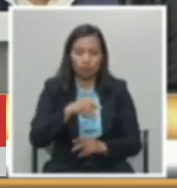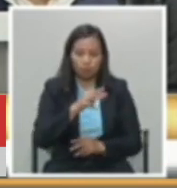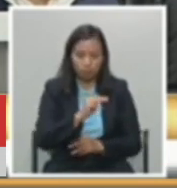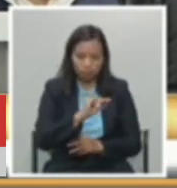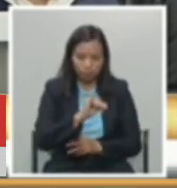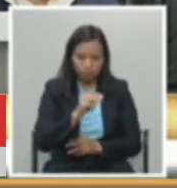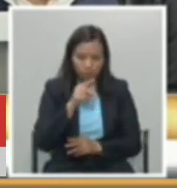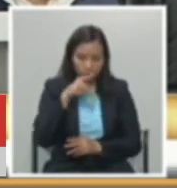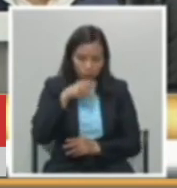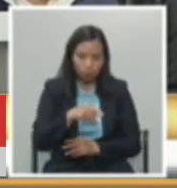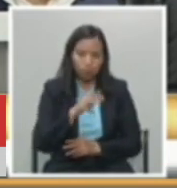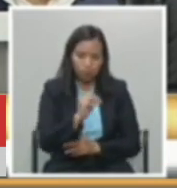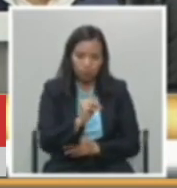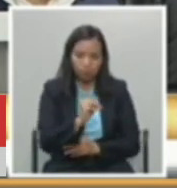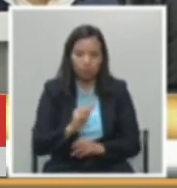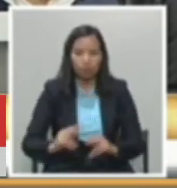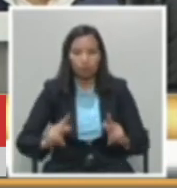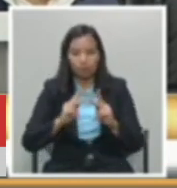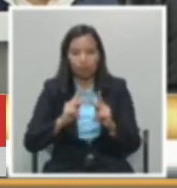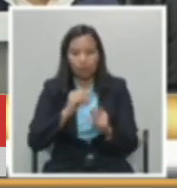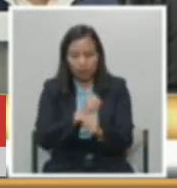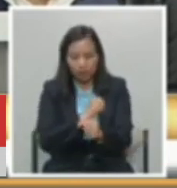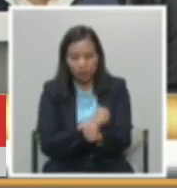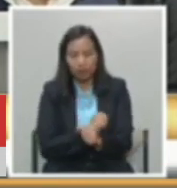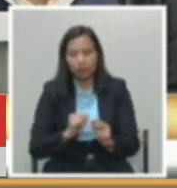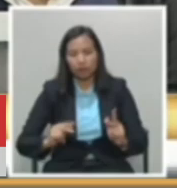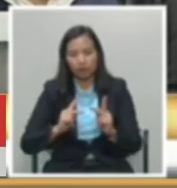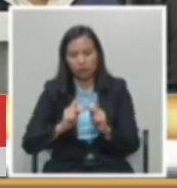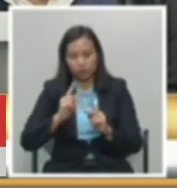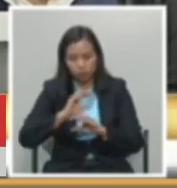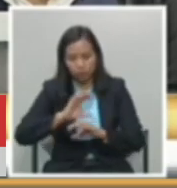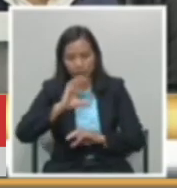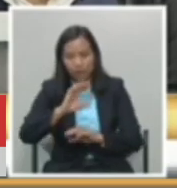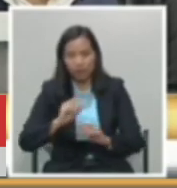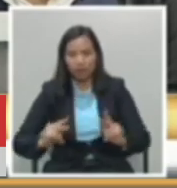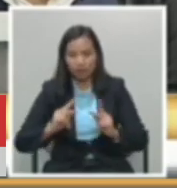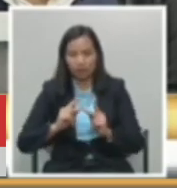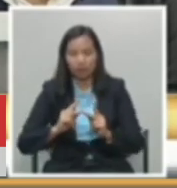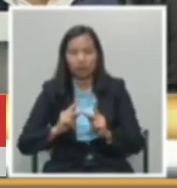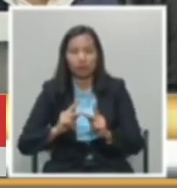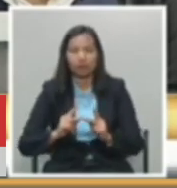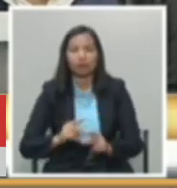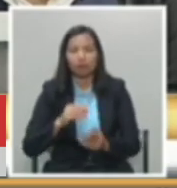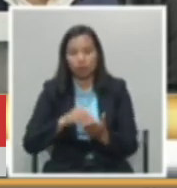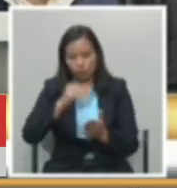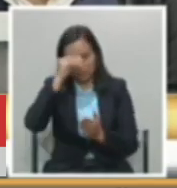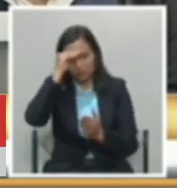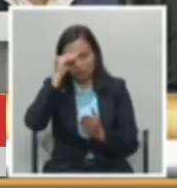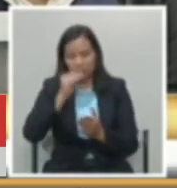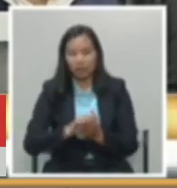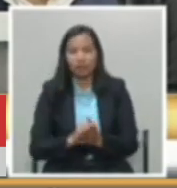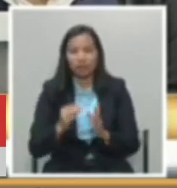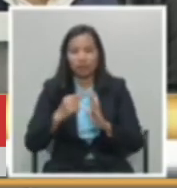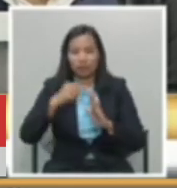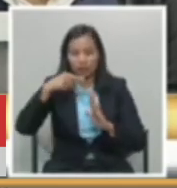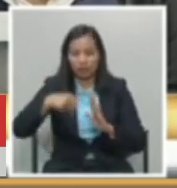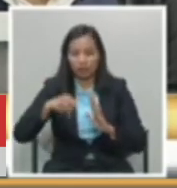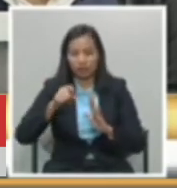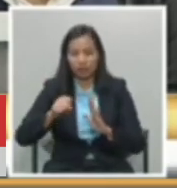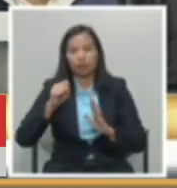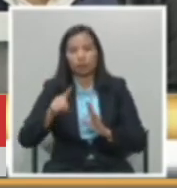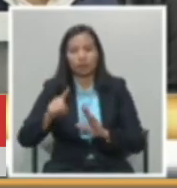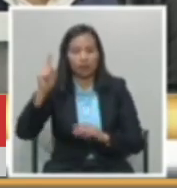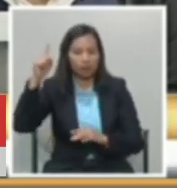กระทรวงศึกษานี่จะต้องจัดหลักสูตรด้วยนะคะหลักสูตรเพศวิถีเพศศึกษารอบด้